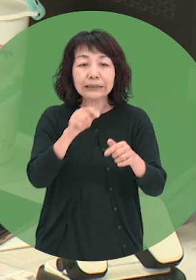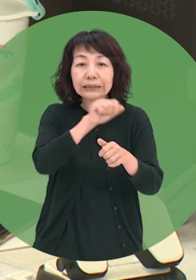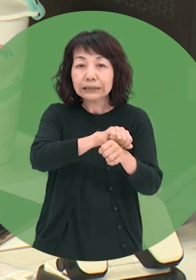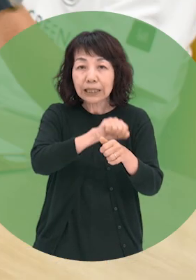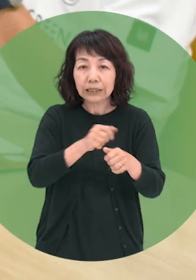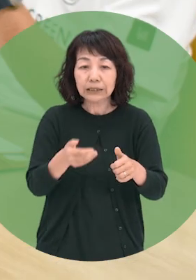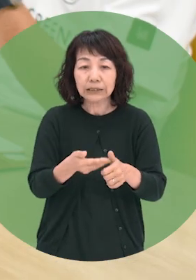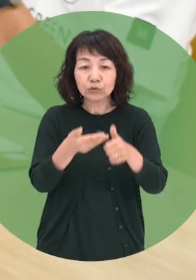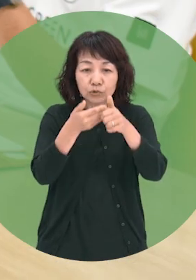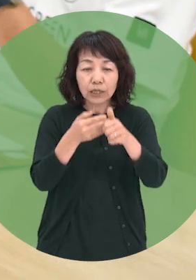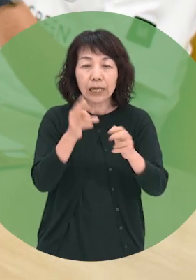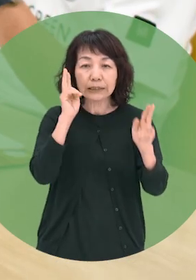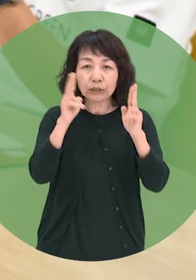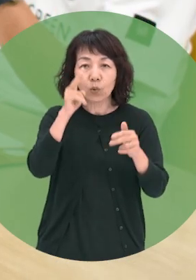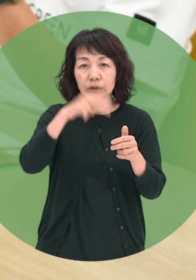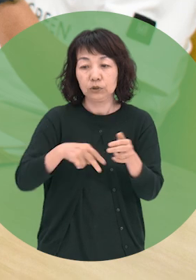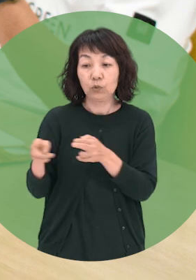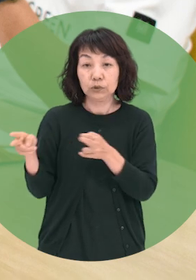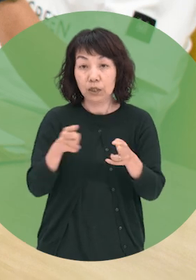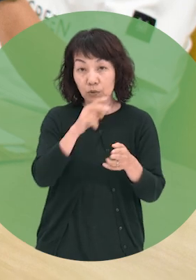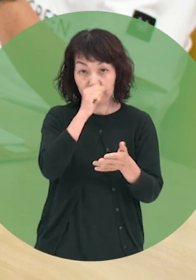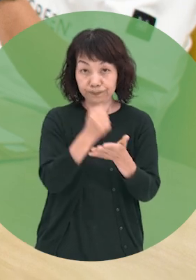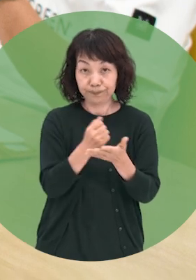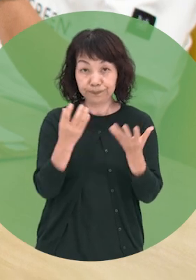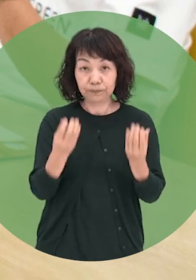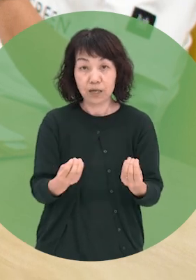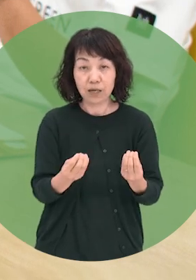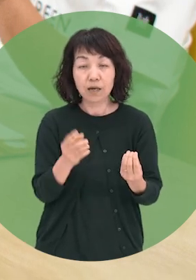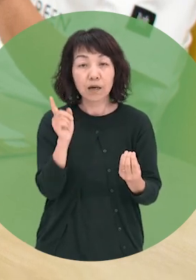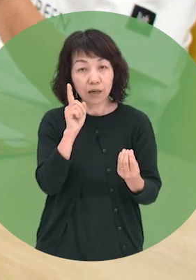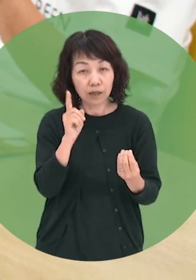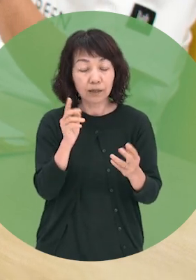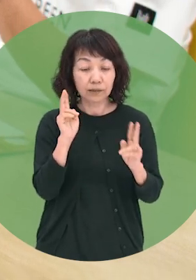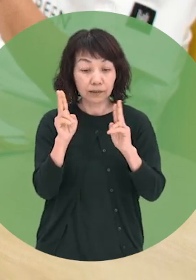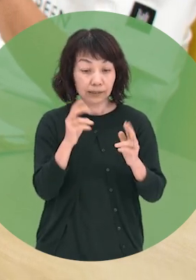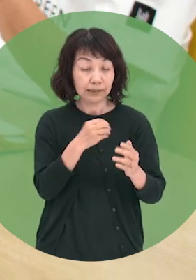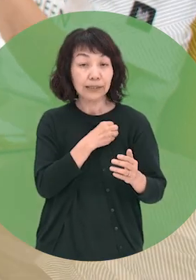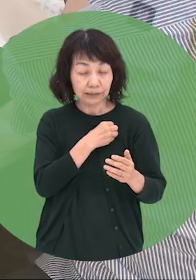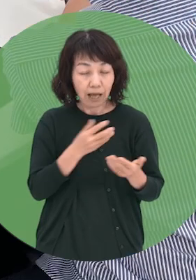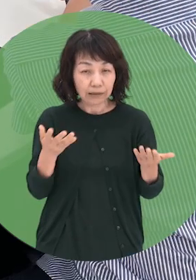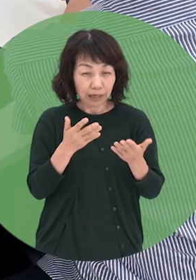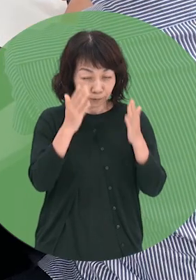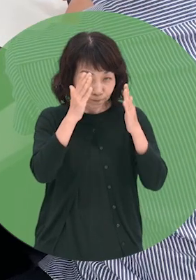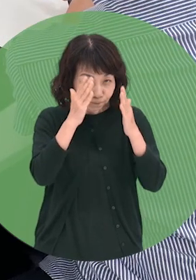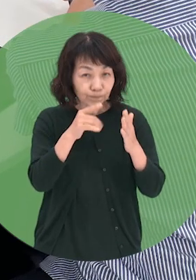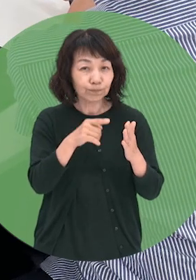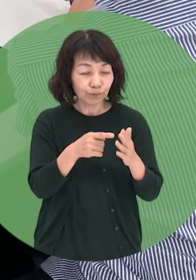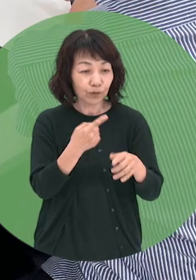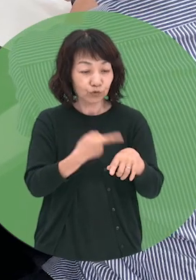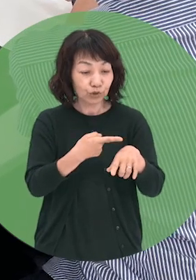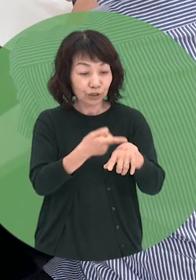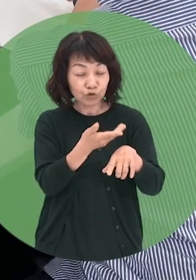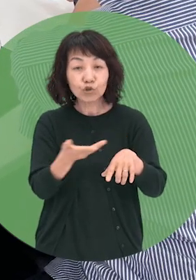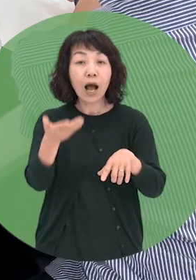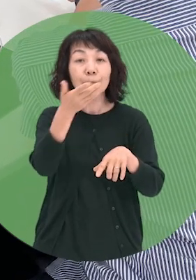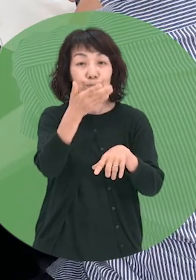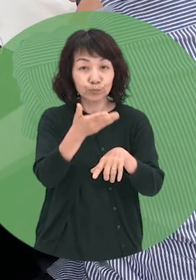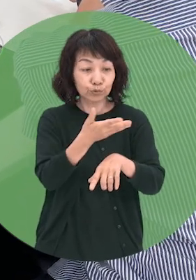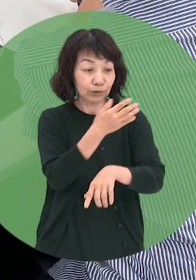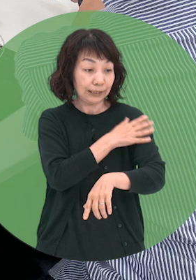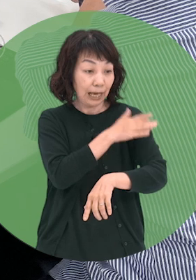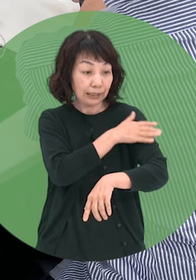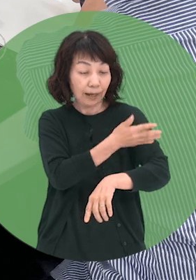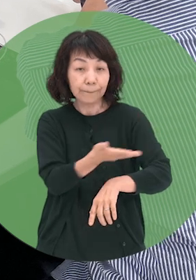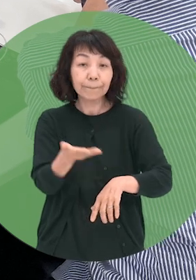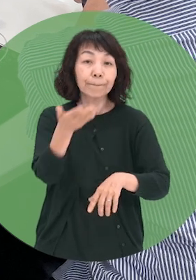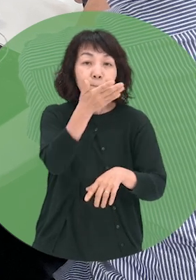りました。これは従業員が働きがいを感じスキルアップやキャリア形成を行うことができる人材育